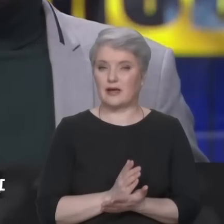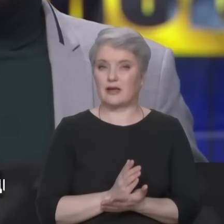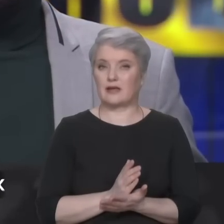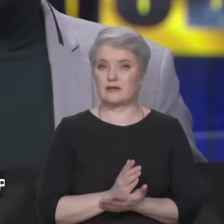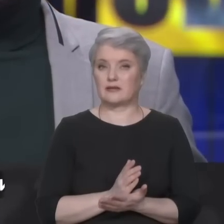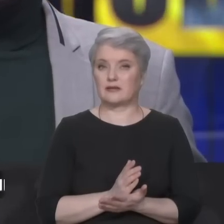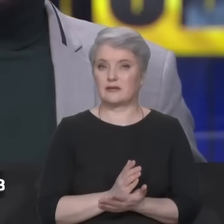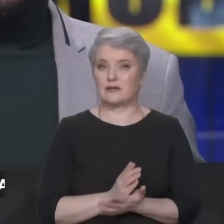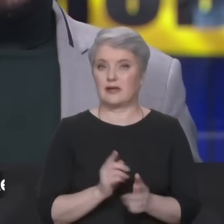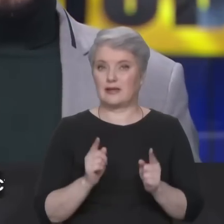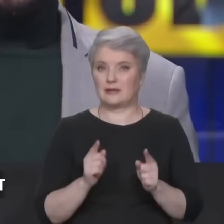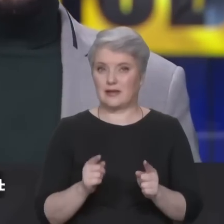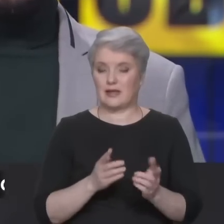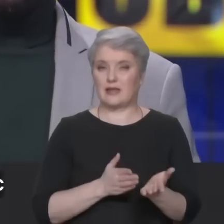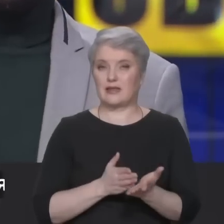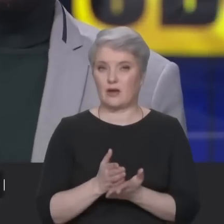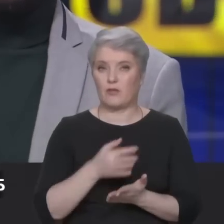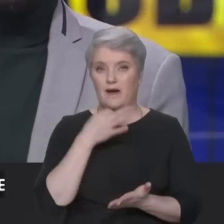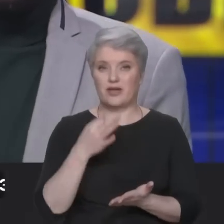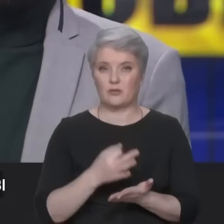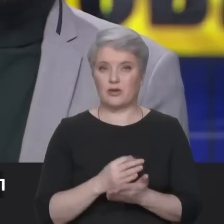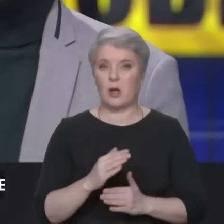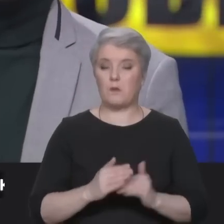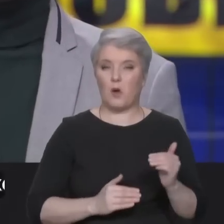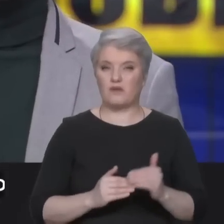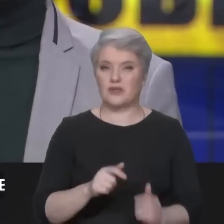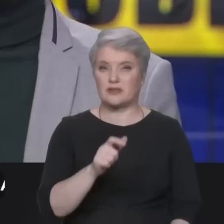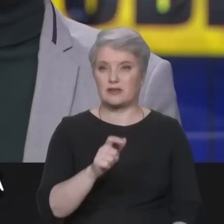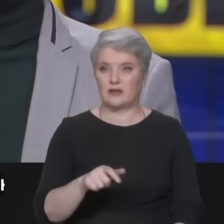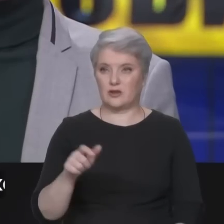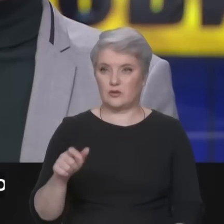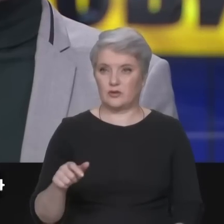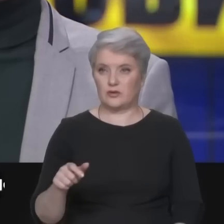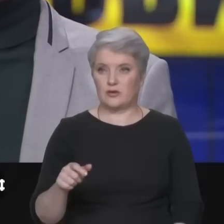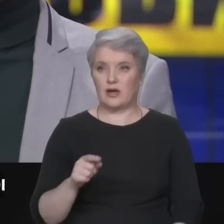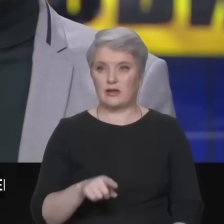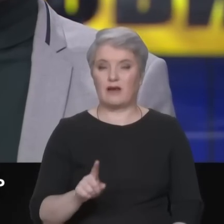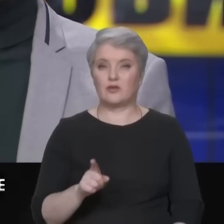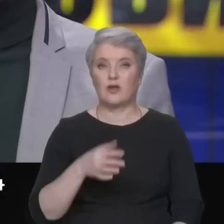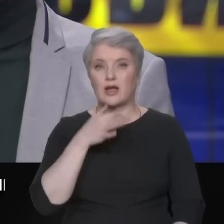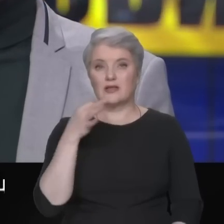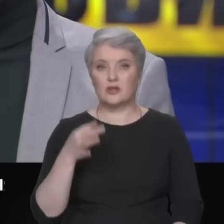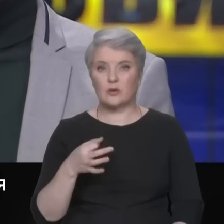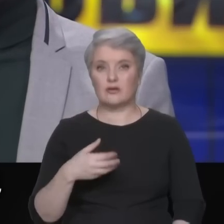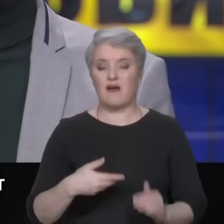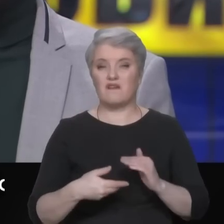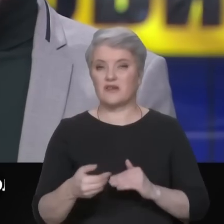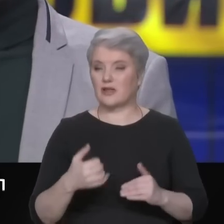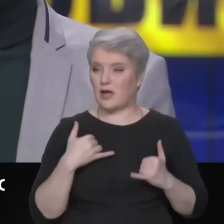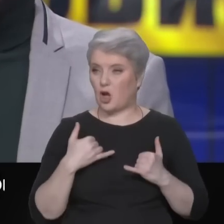якраз за цей напрямок в них відповідають професійні люди, і навіть те, що вони з досвідом, викликає